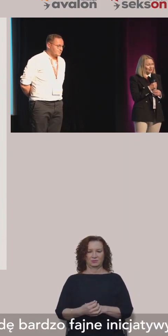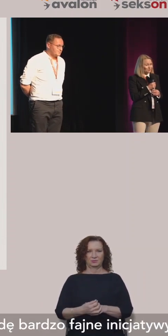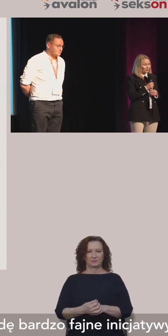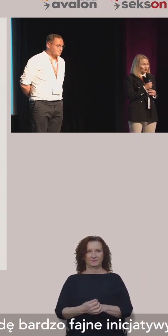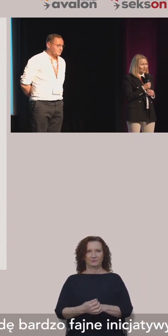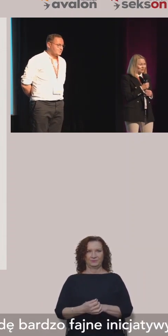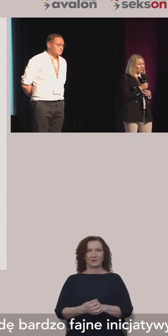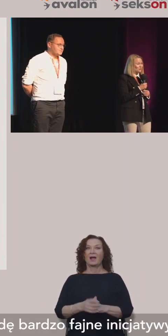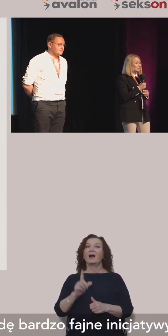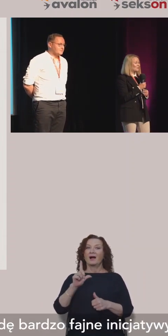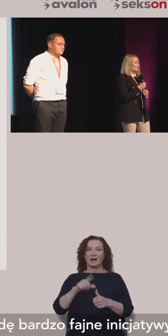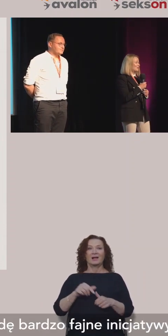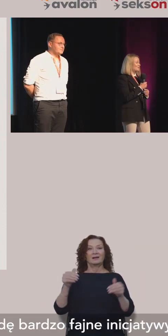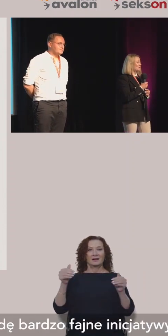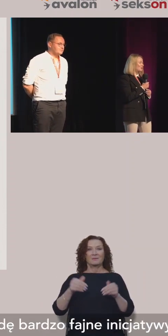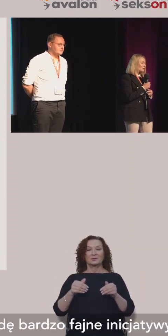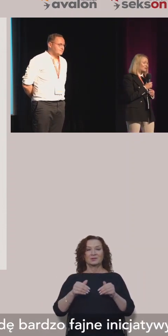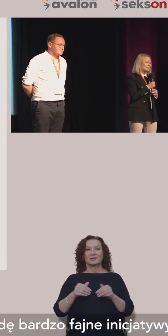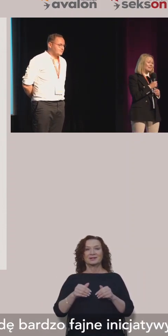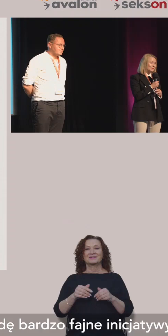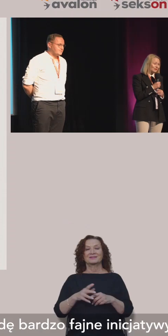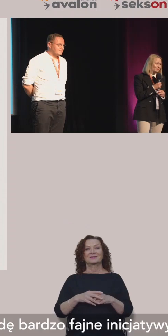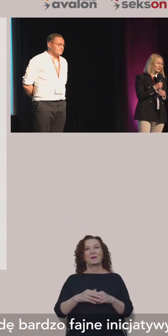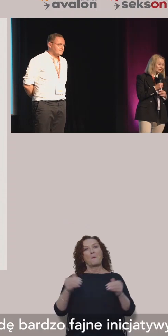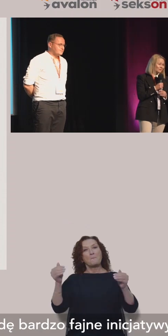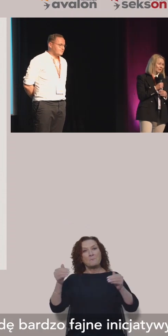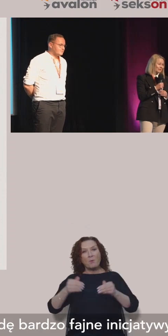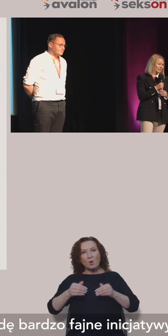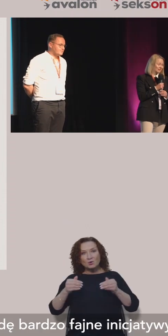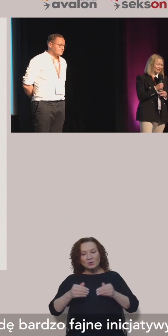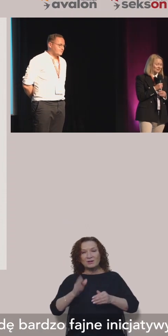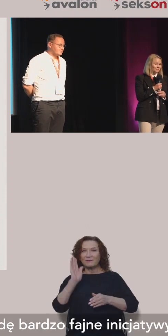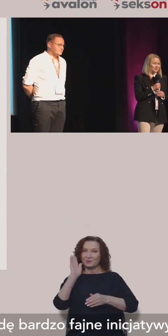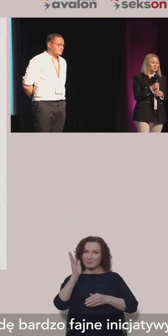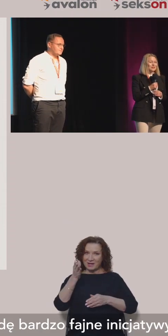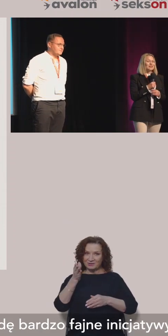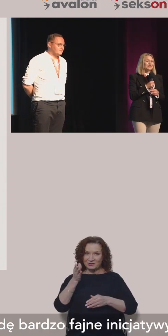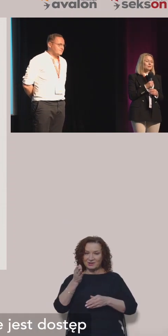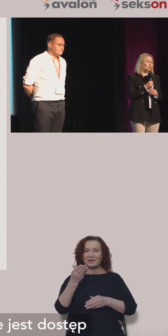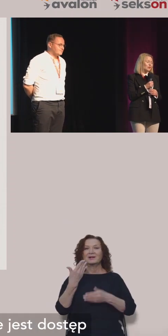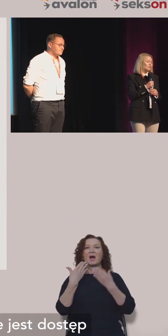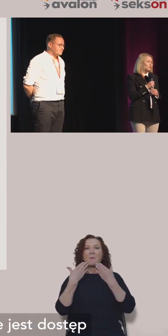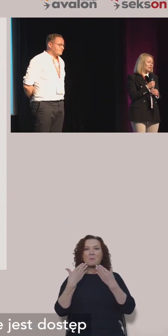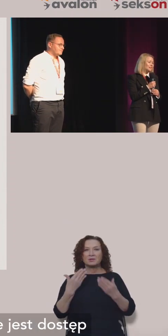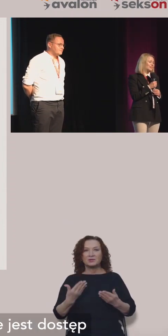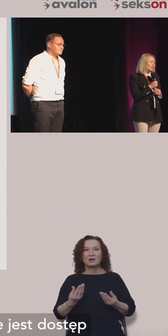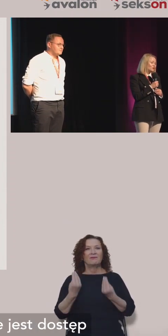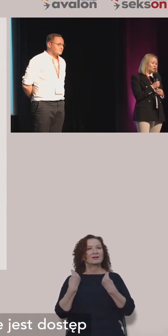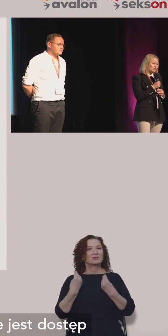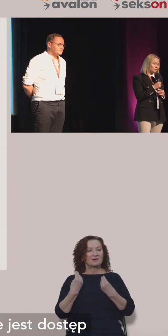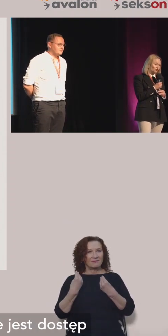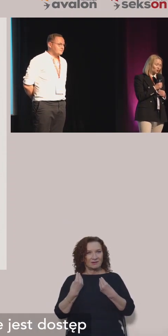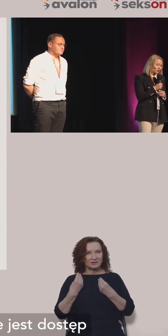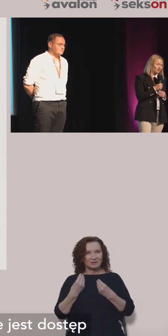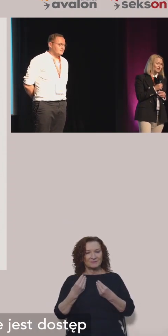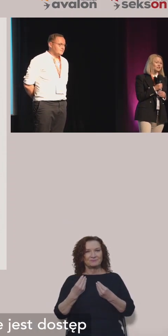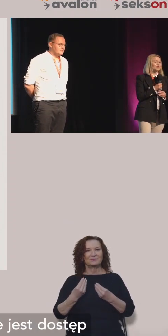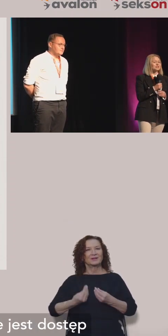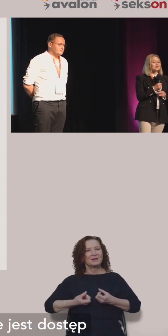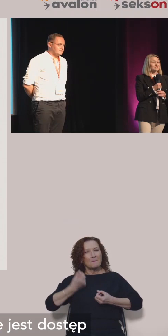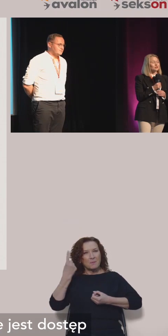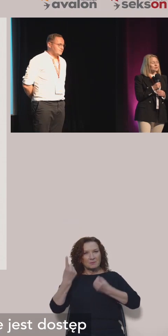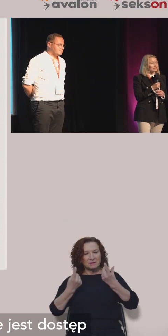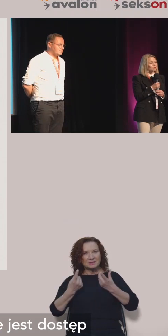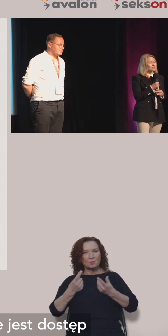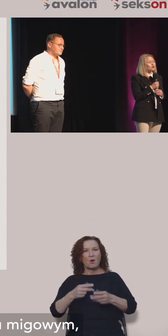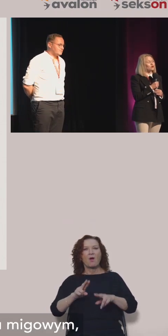jest światełko w tunelu. Trzeba tutaj podziękować za naprawdę bardzo fajne inicjatywy. Na przykład Fundacja Centrum Rozwoju Głuchych, gdzie